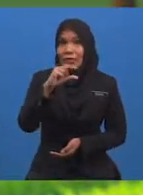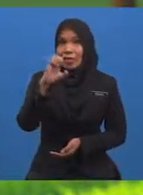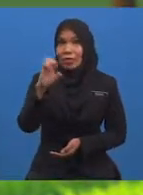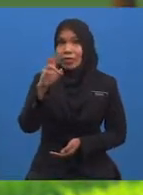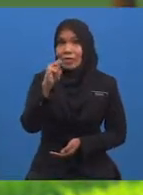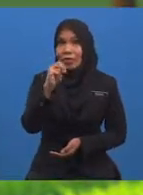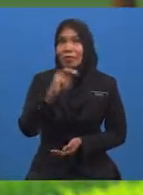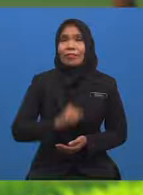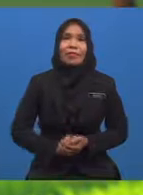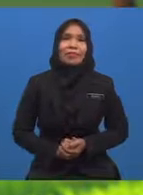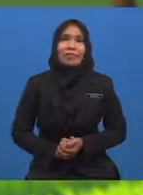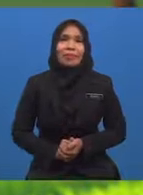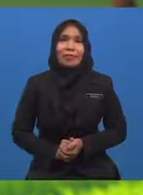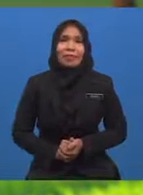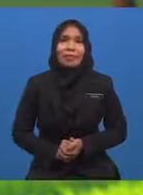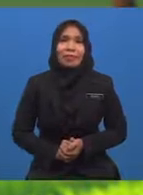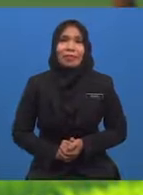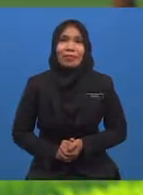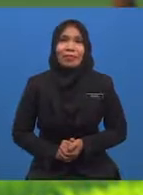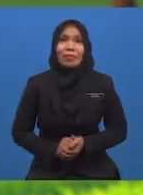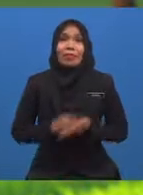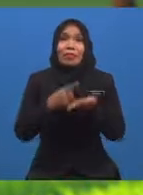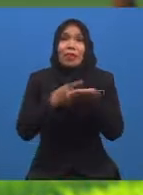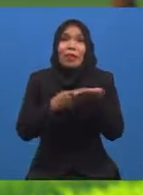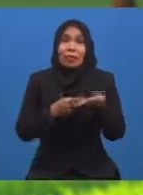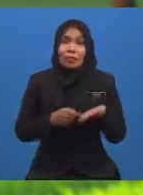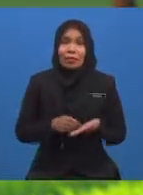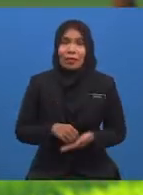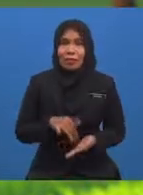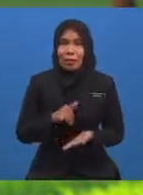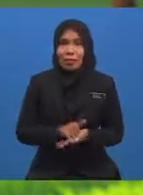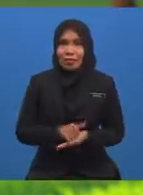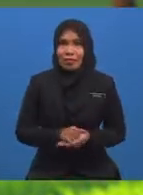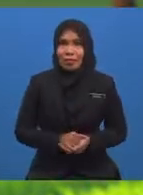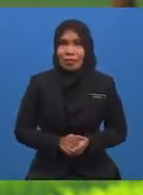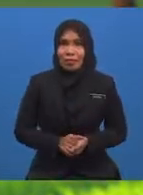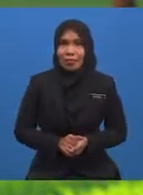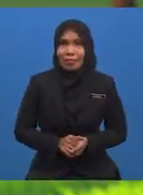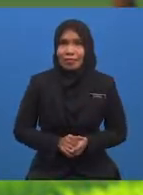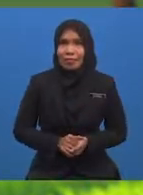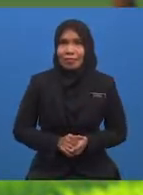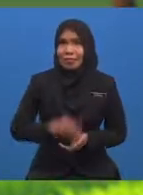Mungkin murid-murid masih belum mengetahui apa itu gas oksigen kan?